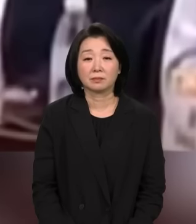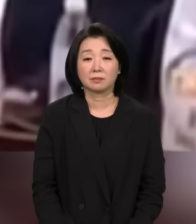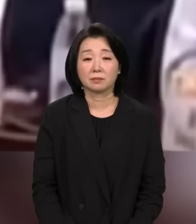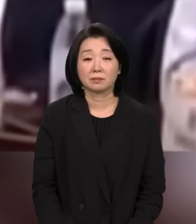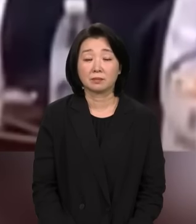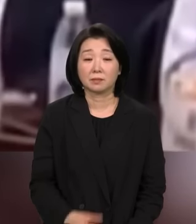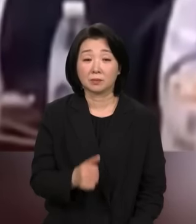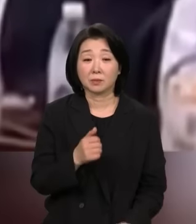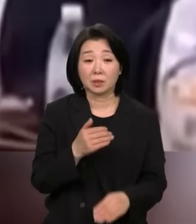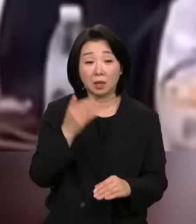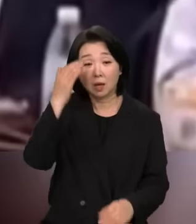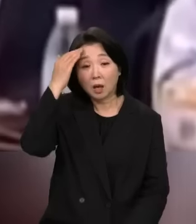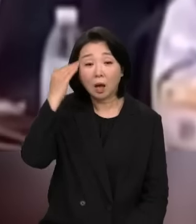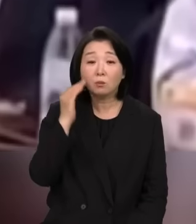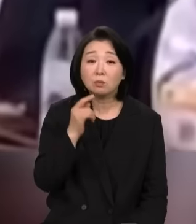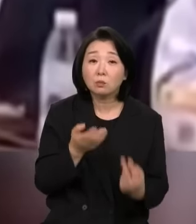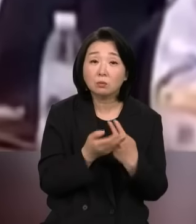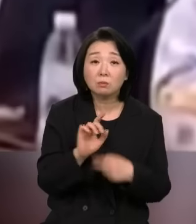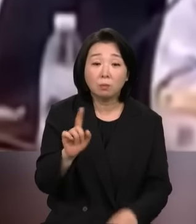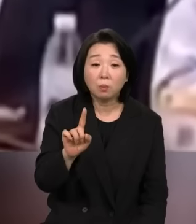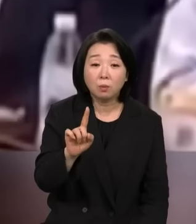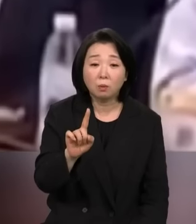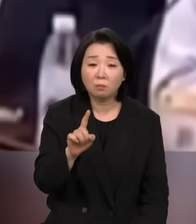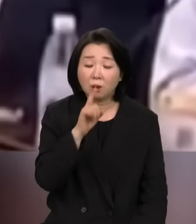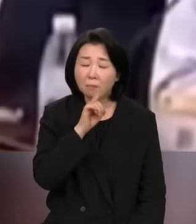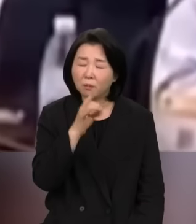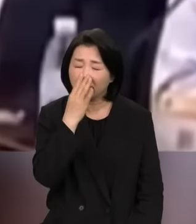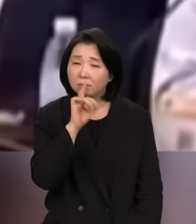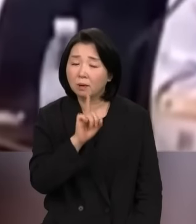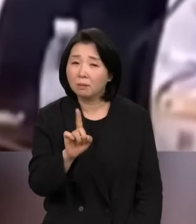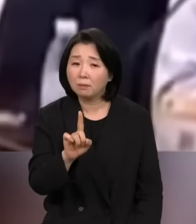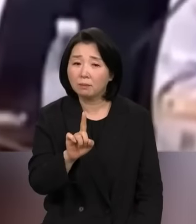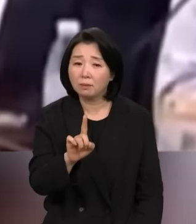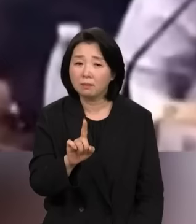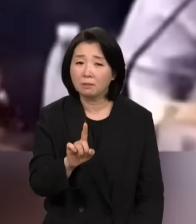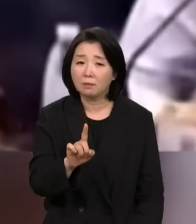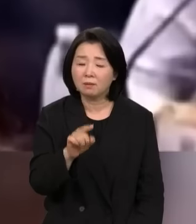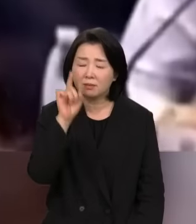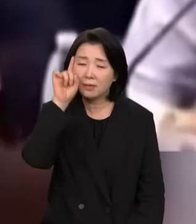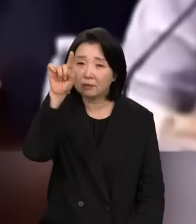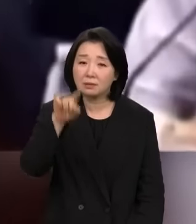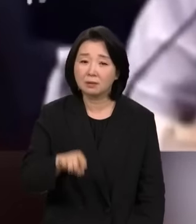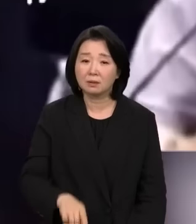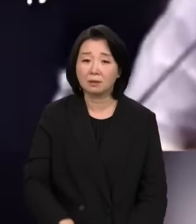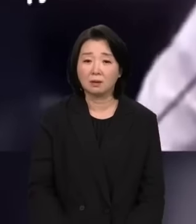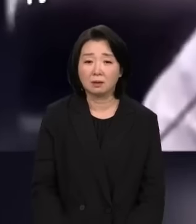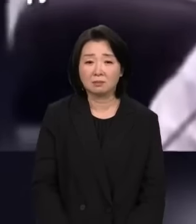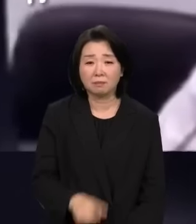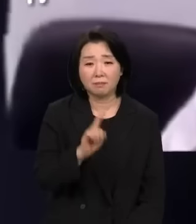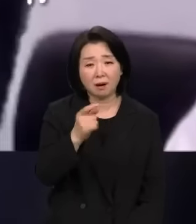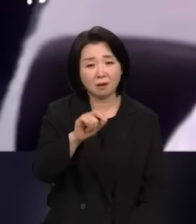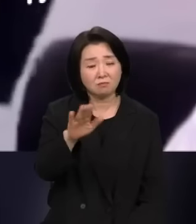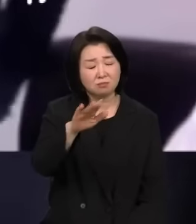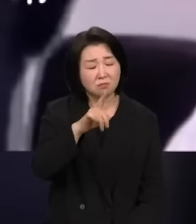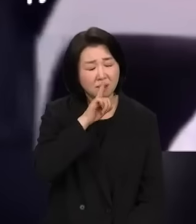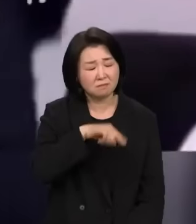가시죠네 뭔 소리라 말같지도 한 소리라 그래 짜증나게 말같지도